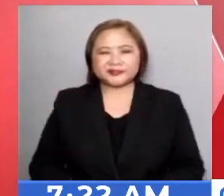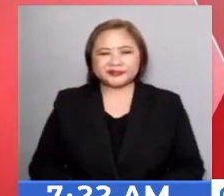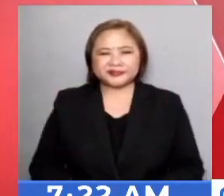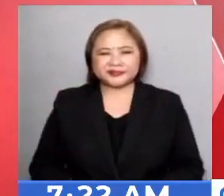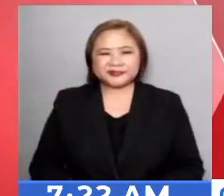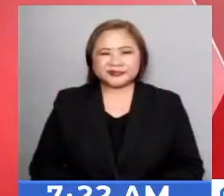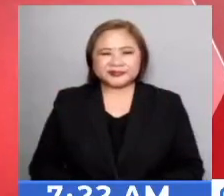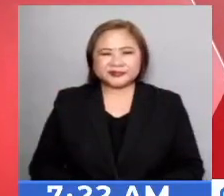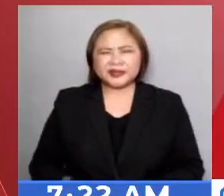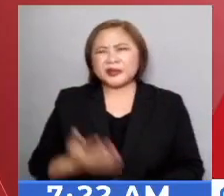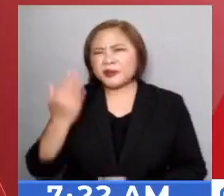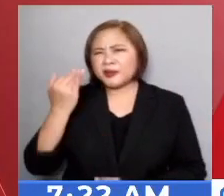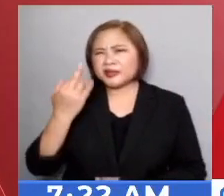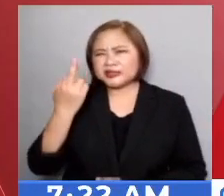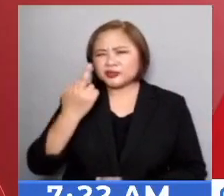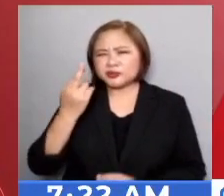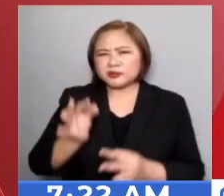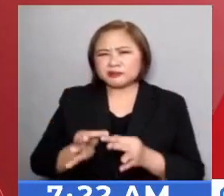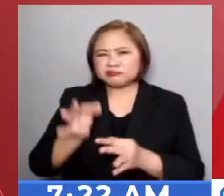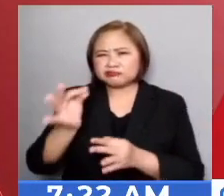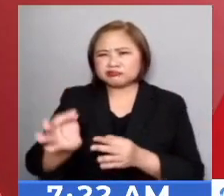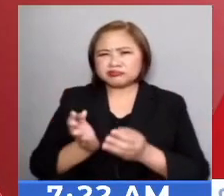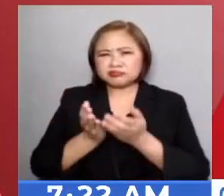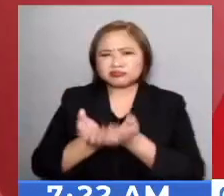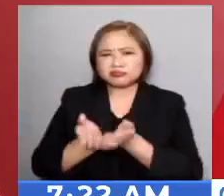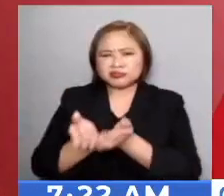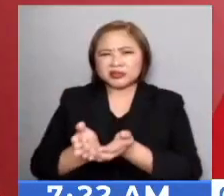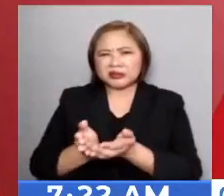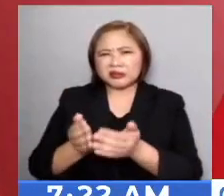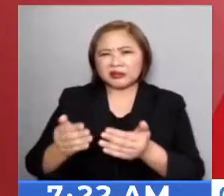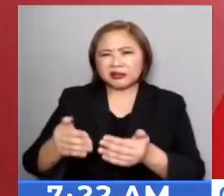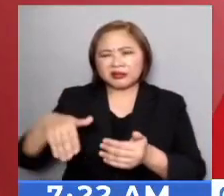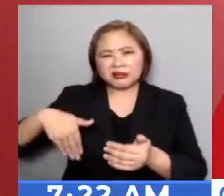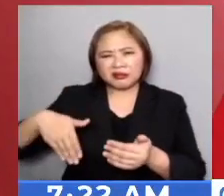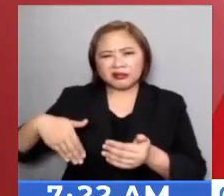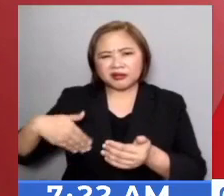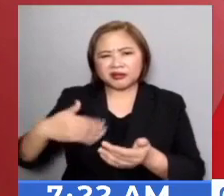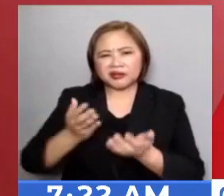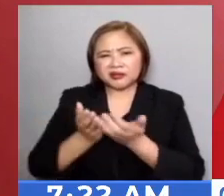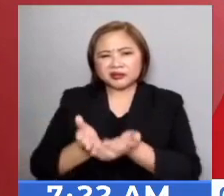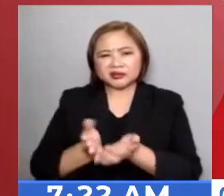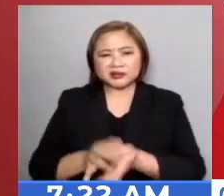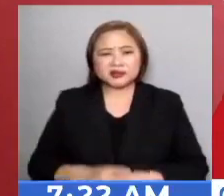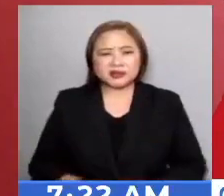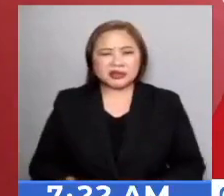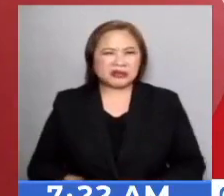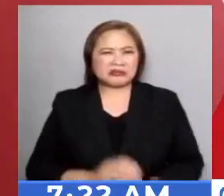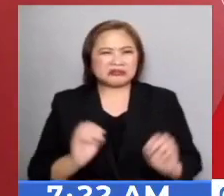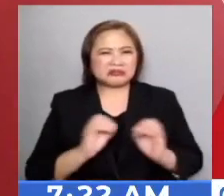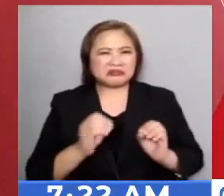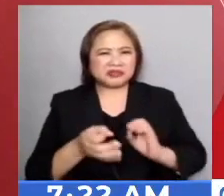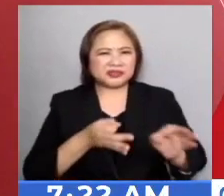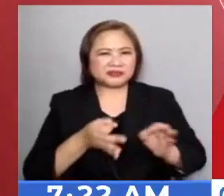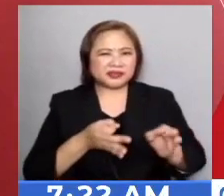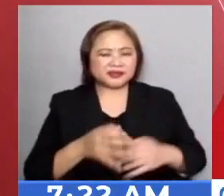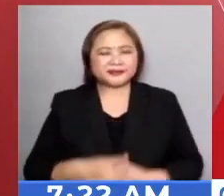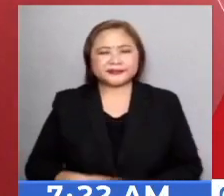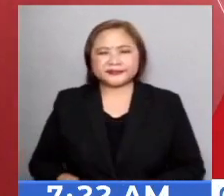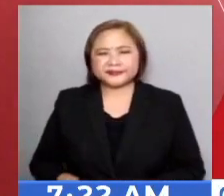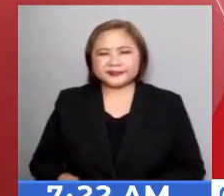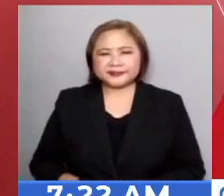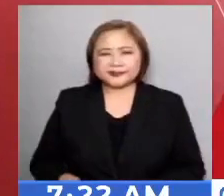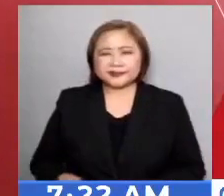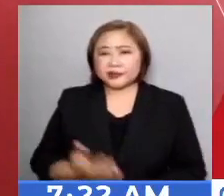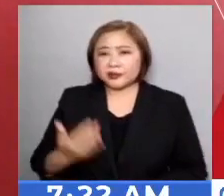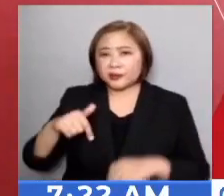bakit na-postpone o kaya na-delay yung inyong trip? Walang explanation po. Pero habang nandito po ba kayo, dahil na-delay yung inyong